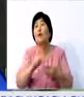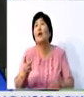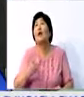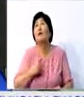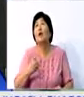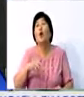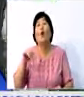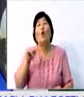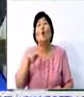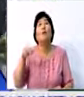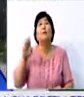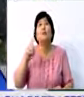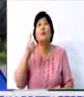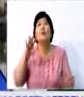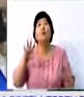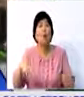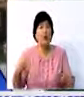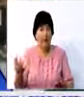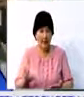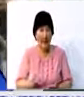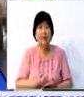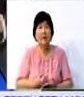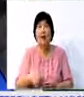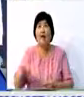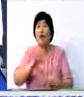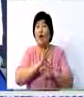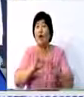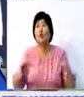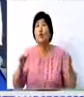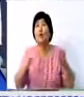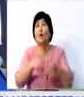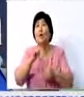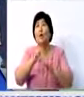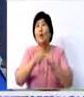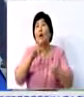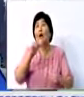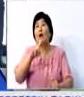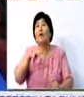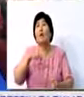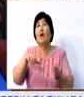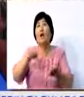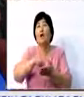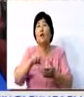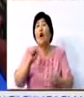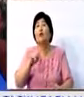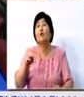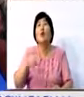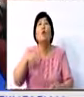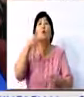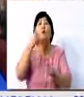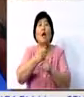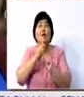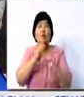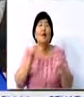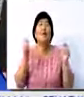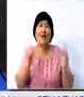дараланған Ұлықбек Бегұзақұлы бірінші орынды еншіледі. Кіл жүйріктер топқа түскен додада Қазалы ауданынан келген Ақжол Түменбай бас жүлдеге лайық